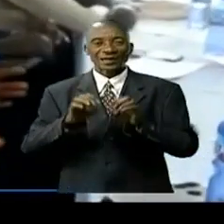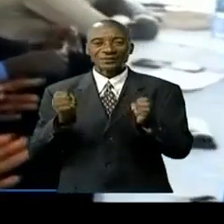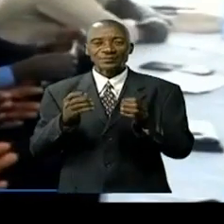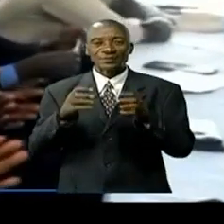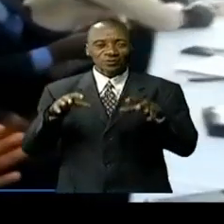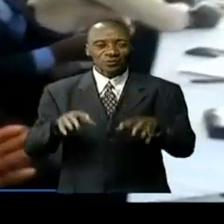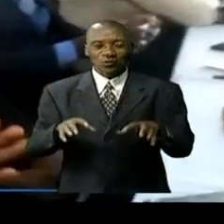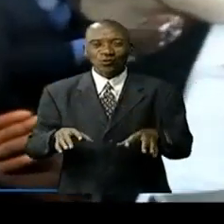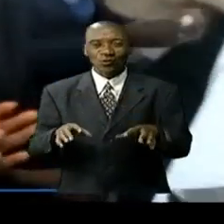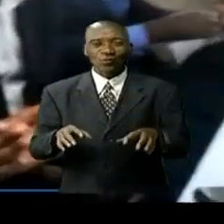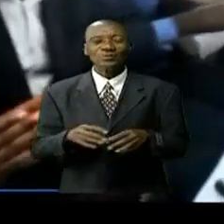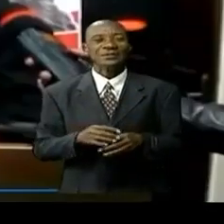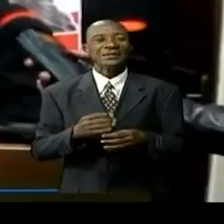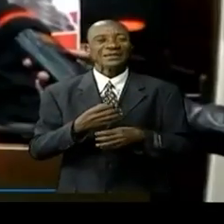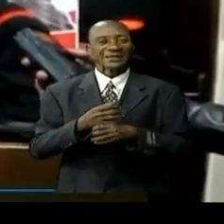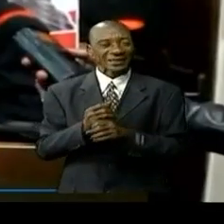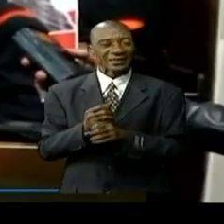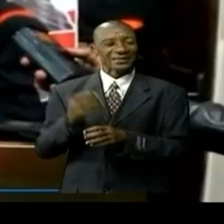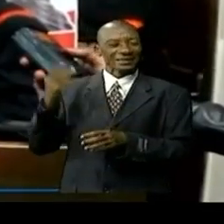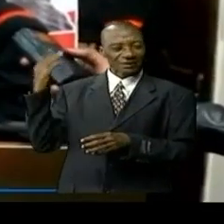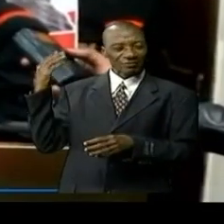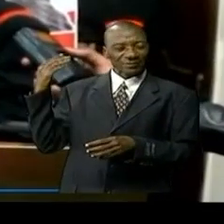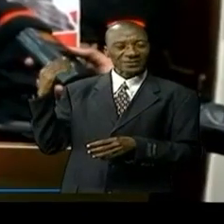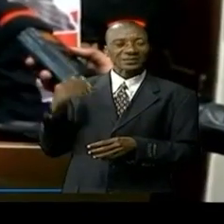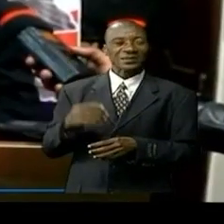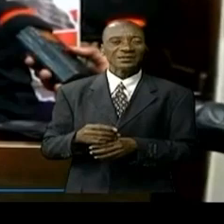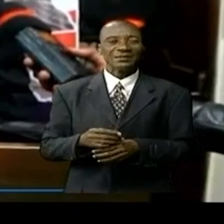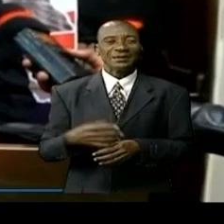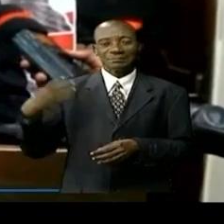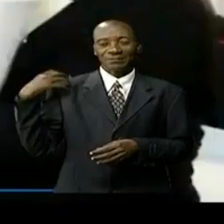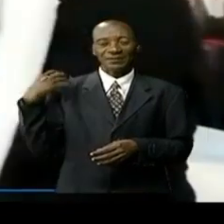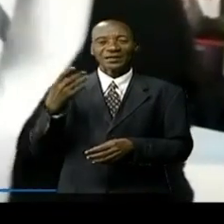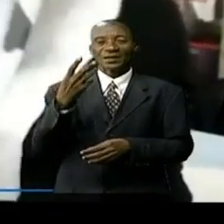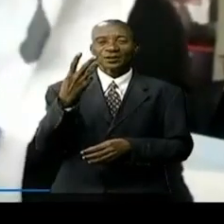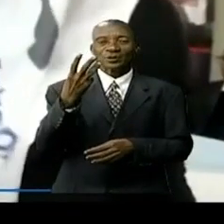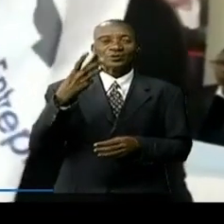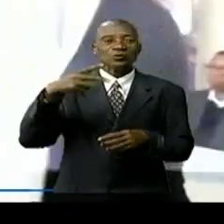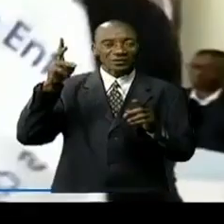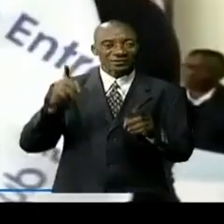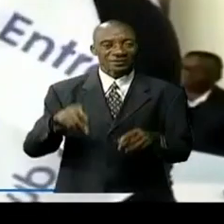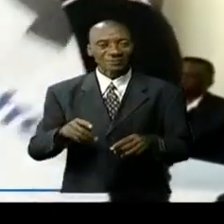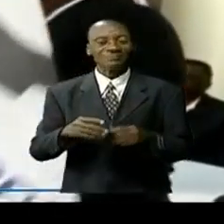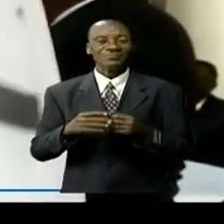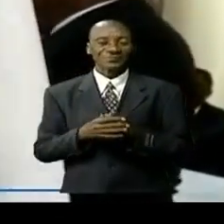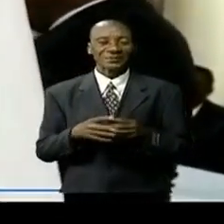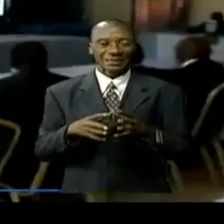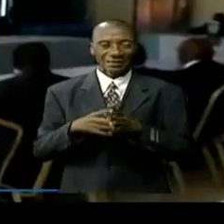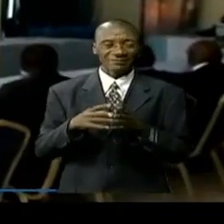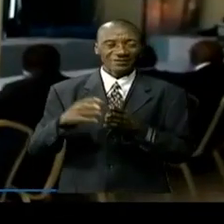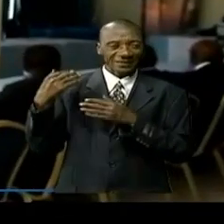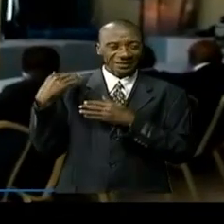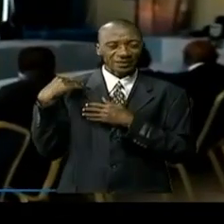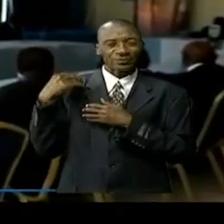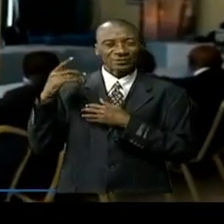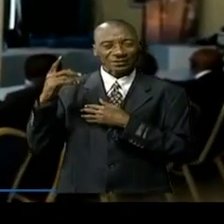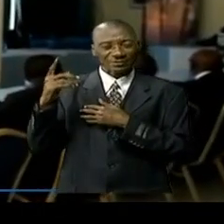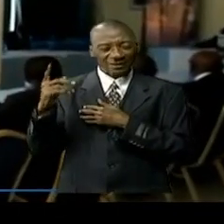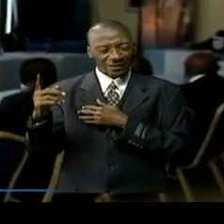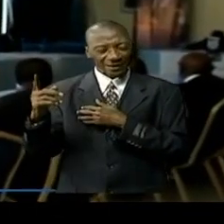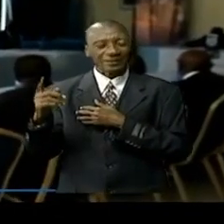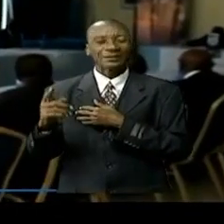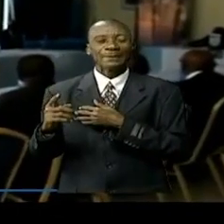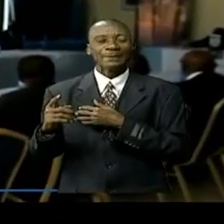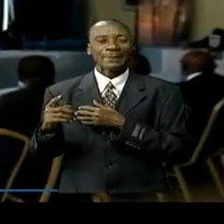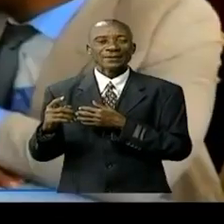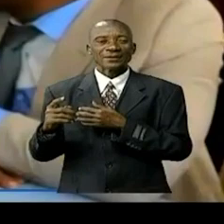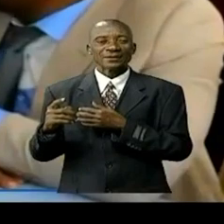samedi 23 avril 2022 pour un mandat de 3 ans. Il succède à ses postes à Monsieur Alain Rouboué Ombeni qui n'était pas arrivé à fin mandat et